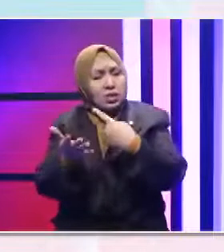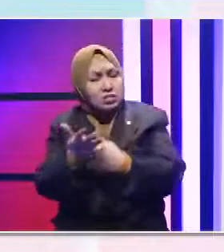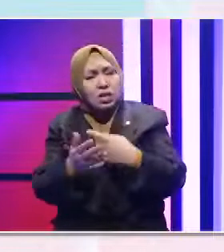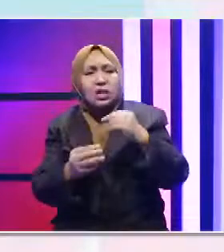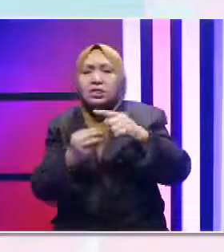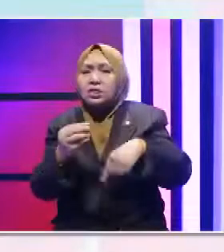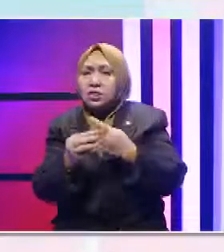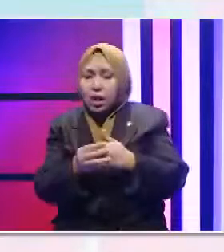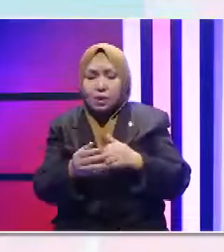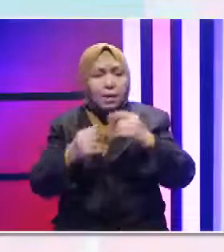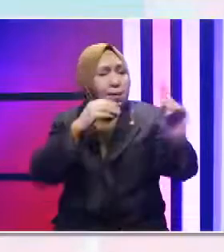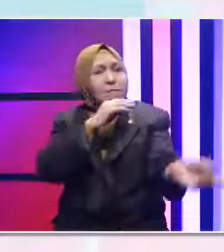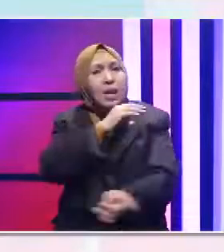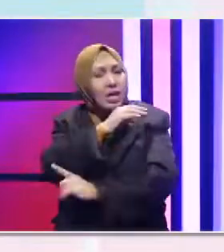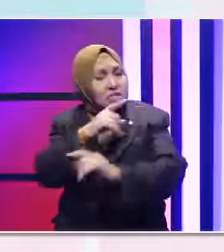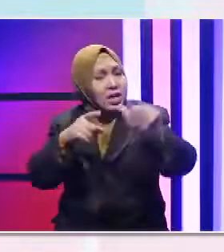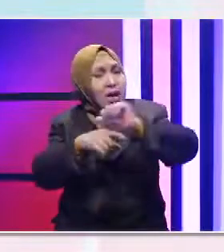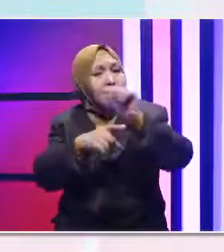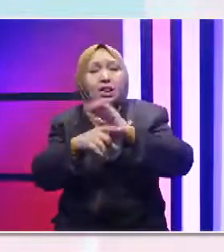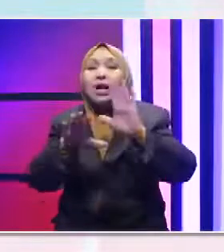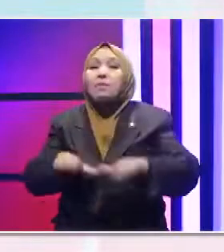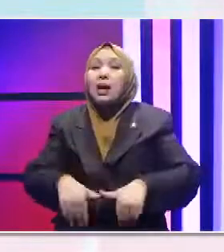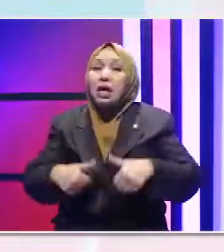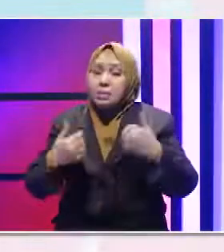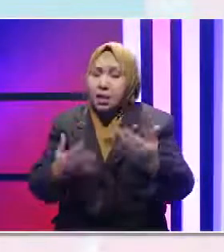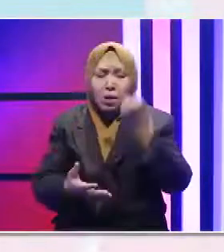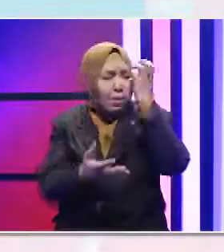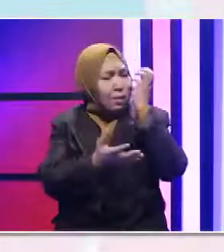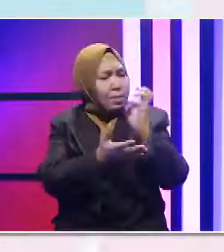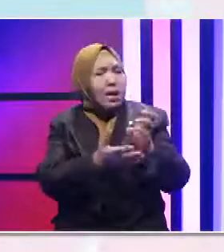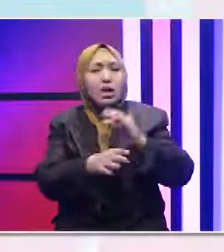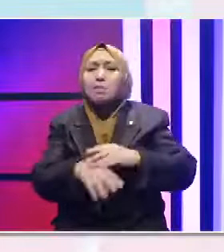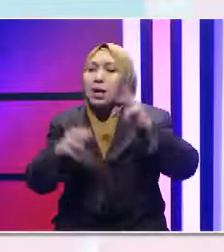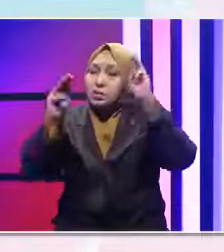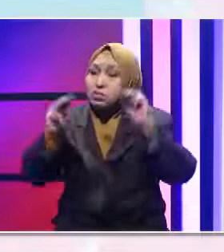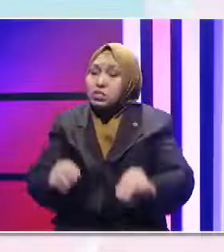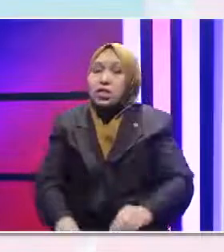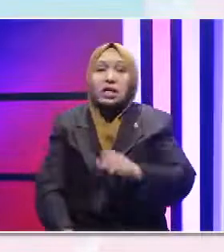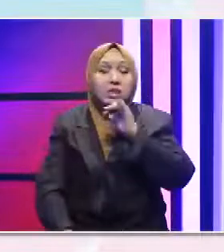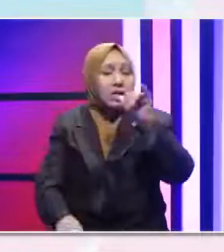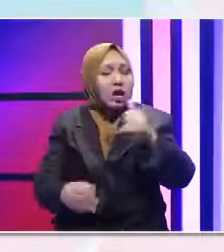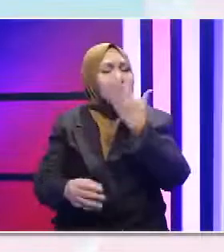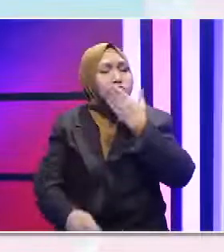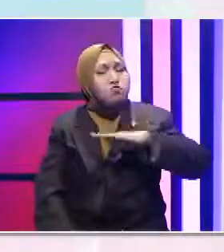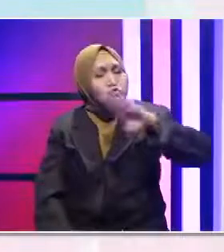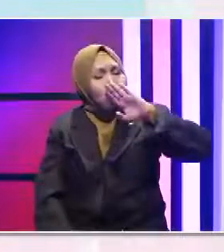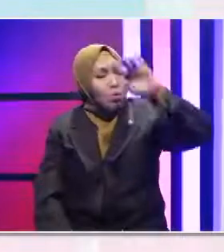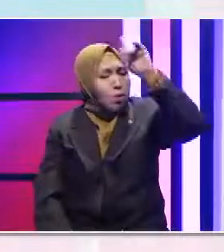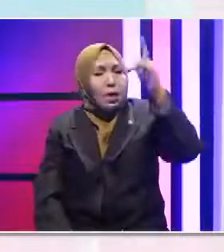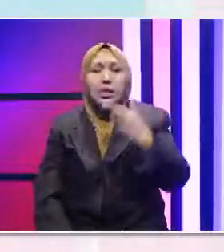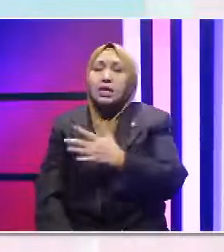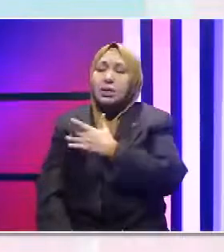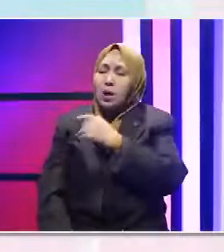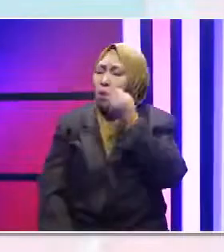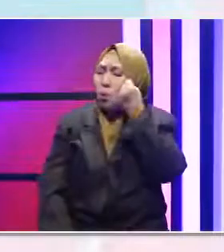kiamat, pembalasan amal dan bagaimana penghinaan atas manusia yang tidak mensyukuri kepada nikmat, istilahnya